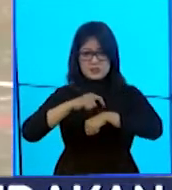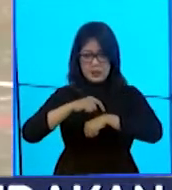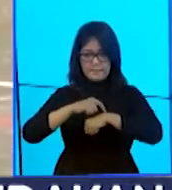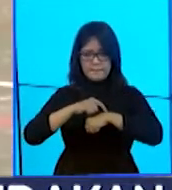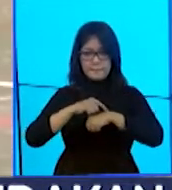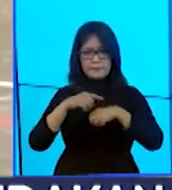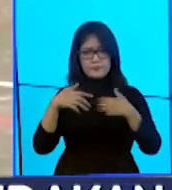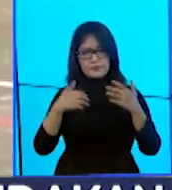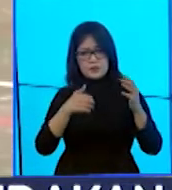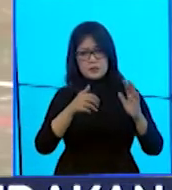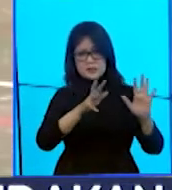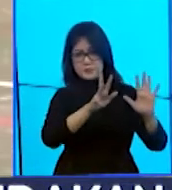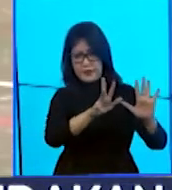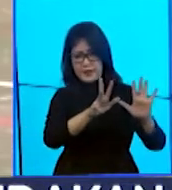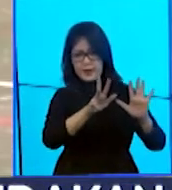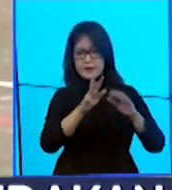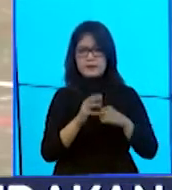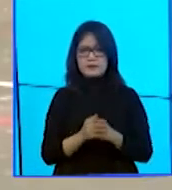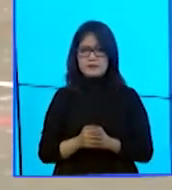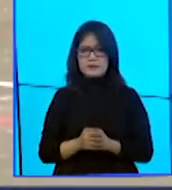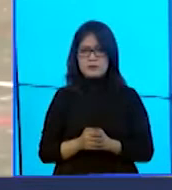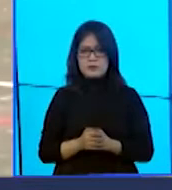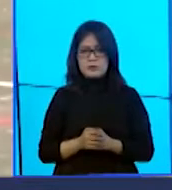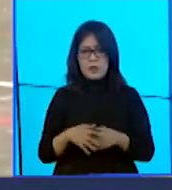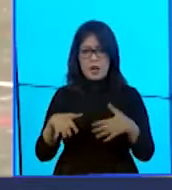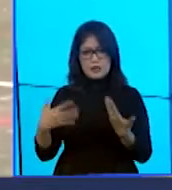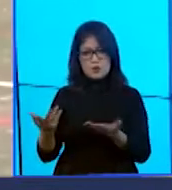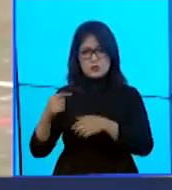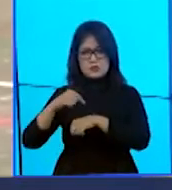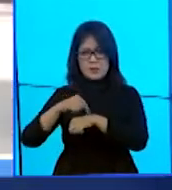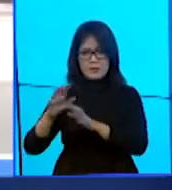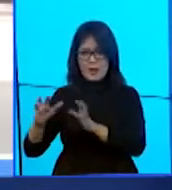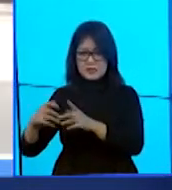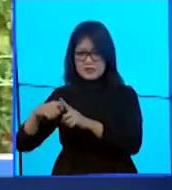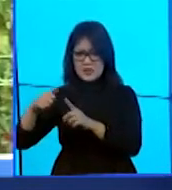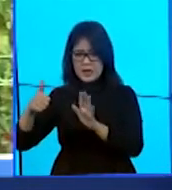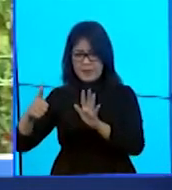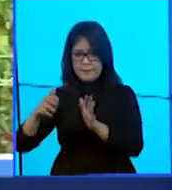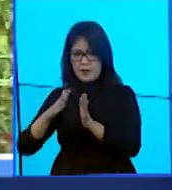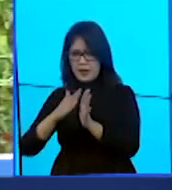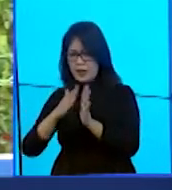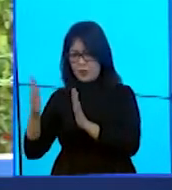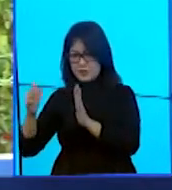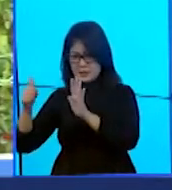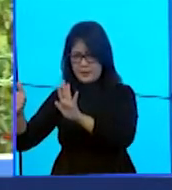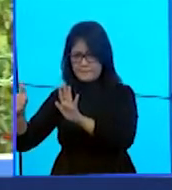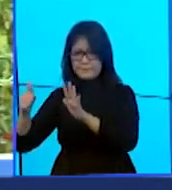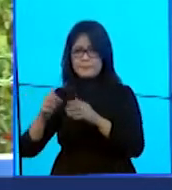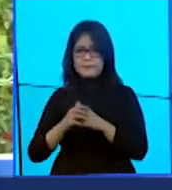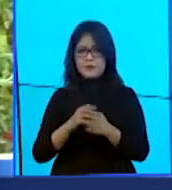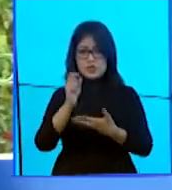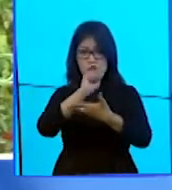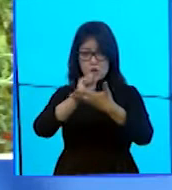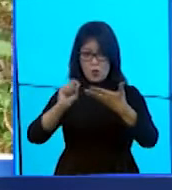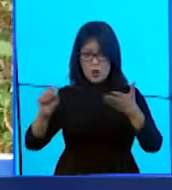kelas 6 dijadwalkan pulang pada pukul 9.05 waktu Indonesia Barat. Adanya penutupan sekolah atau